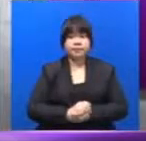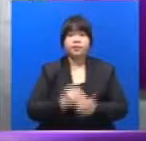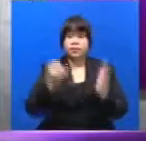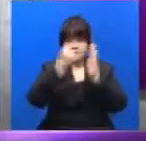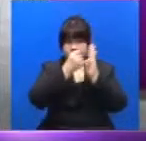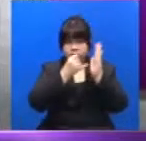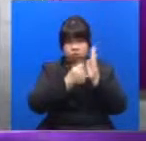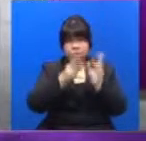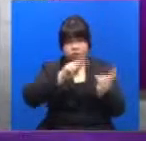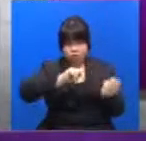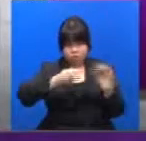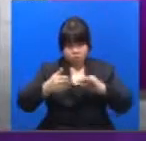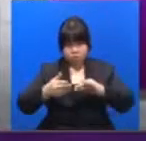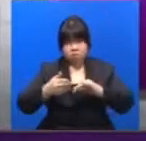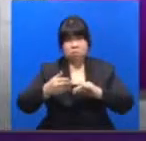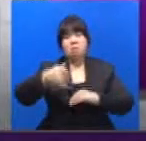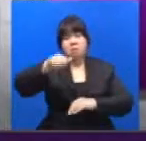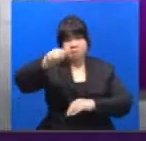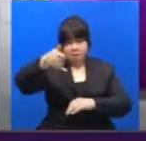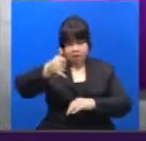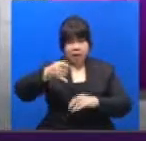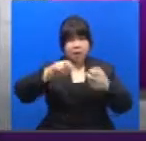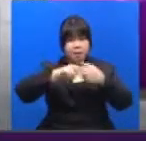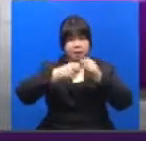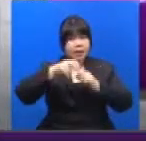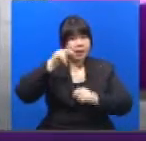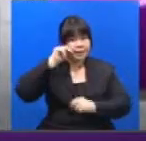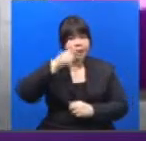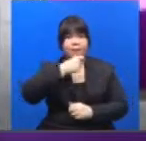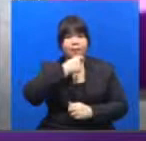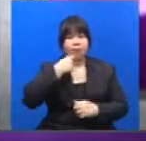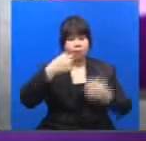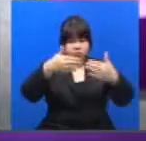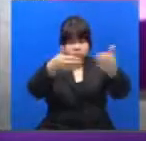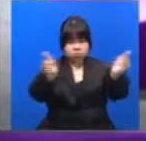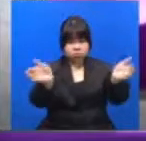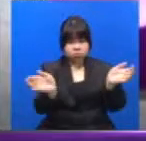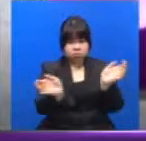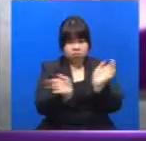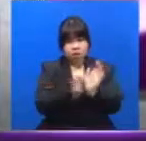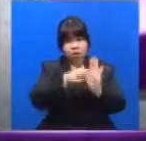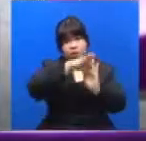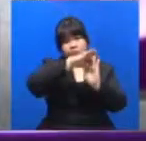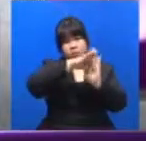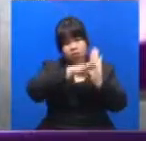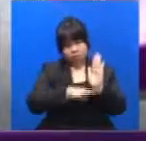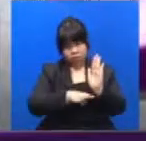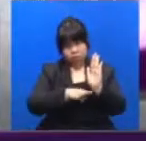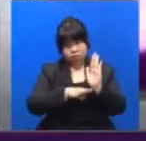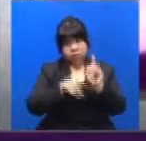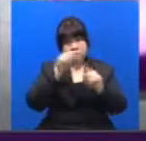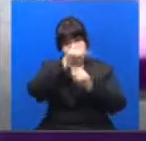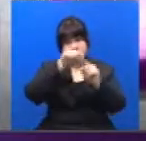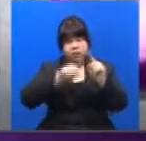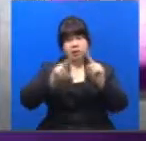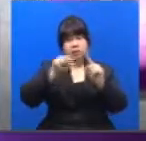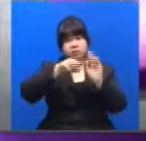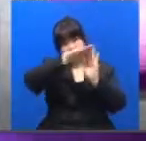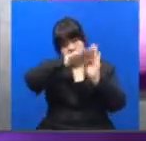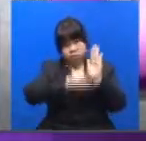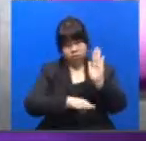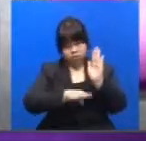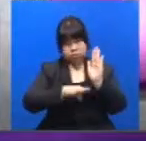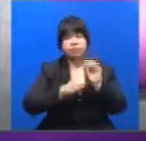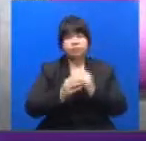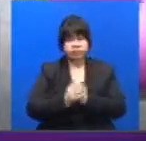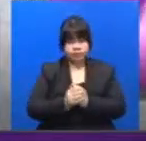จงหวดนคลพนมเสียงประสบวิกฤภัยแรงนะคะหลงปริมาน้ำใอ่างเก็น้ำต่ำกวาปีที่ผ่านมาถึงร้ละ 30ขณะที่